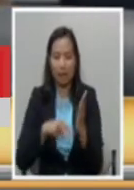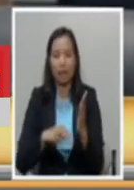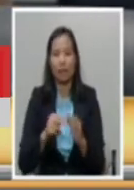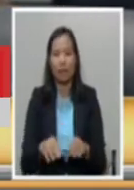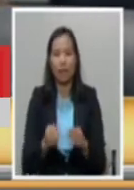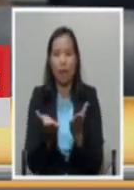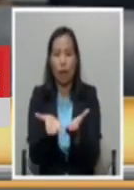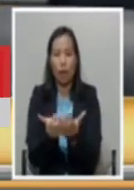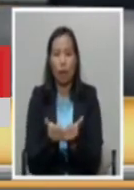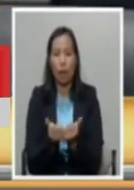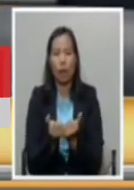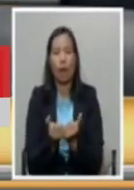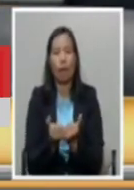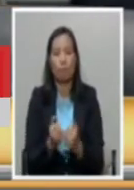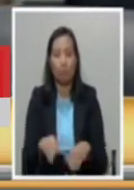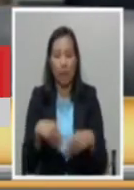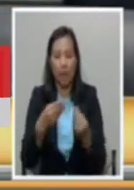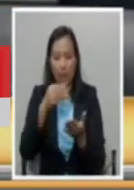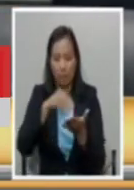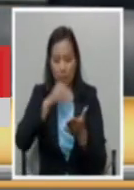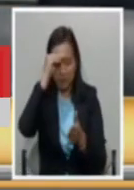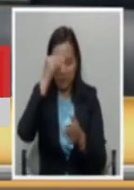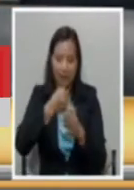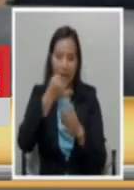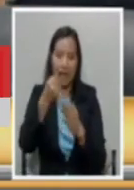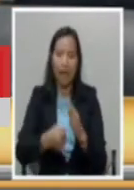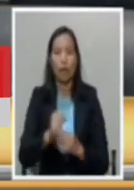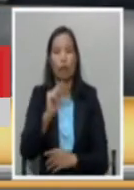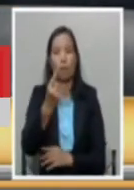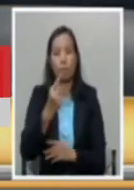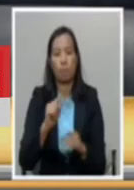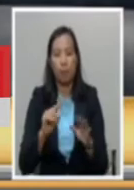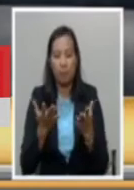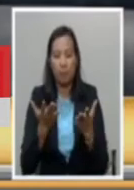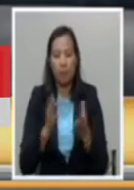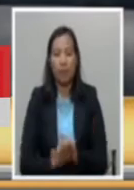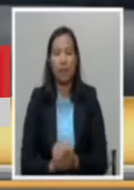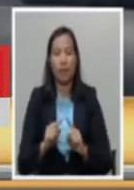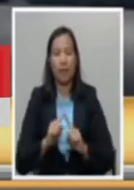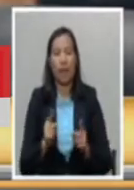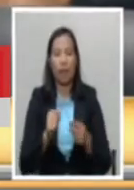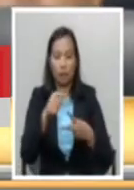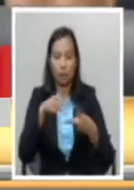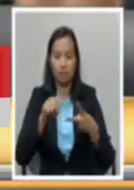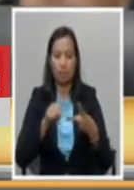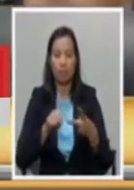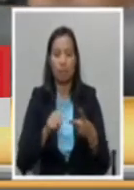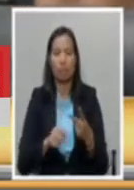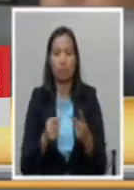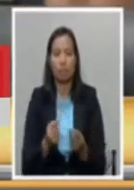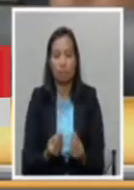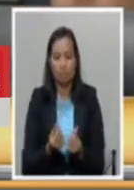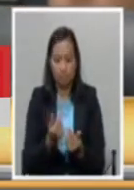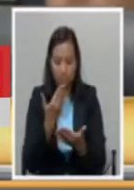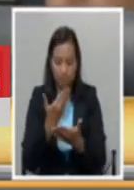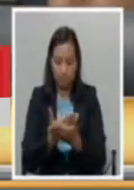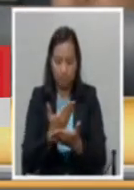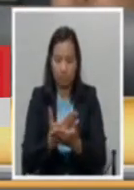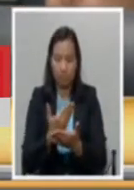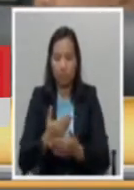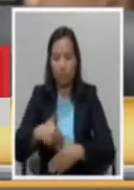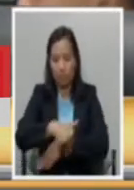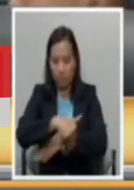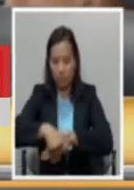การรองรับในสิ่งเหล่านี้ซึ่งเป็นปัญหาที่เกิดขึ้นตัวเลขตัวที่2ครับสำนักงานเศรษฐกิจการคลังเปิดเผยว่า